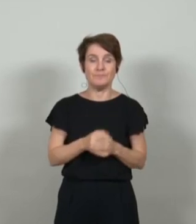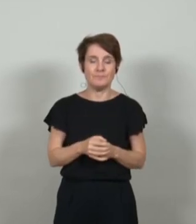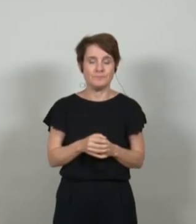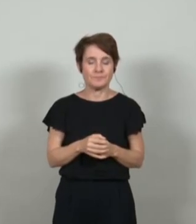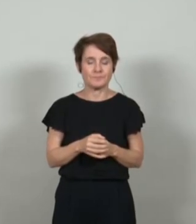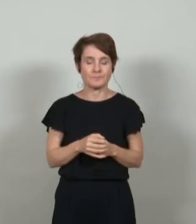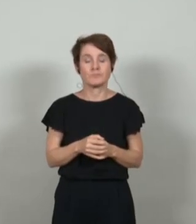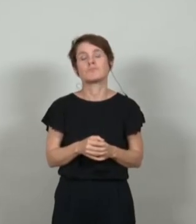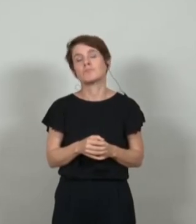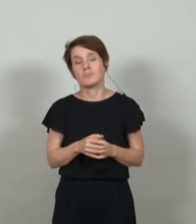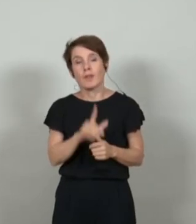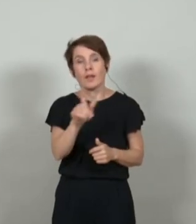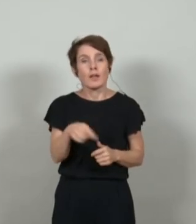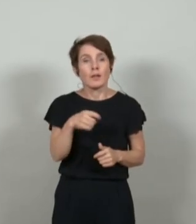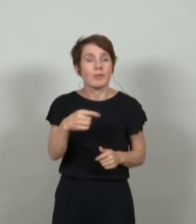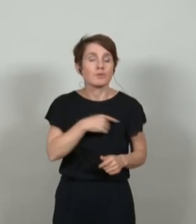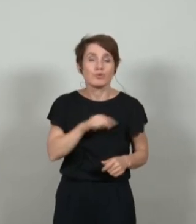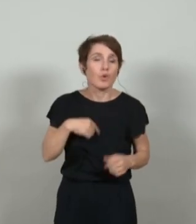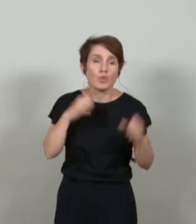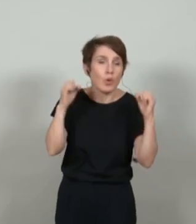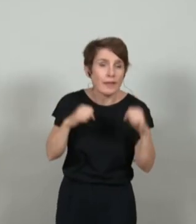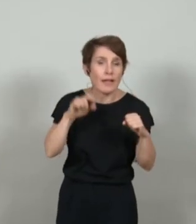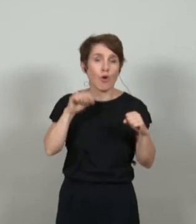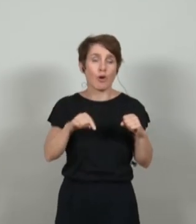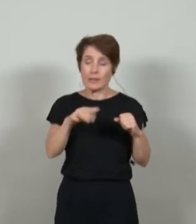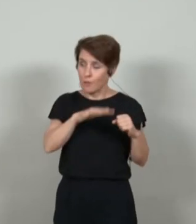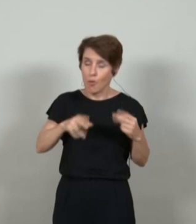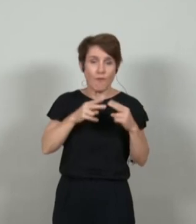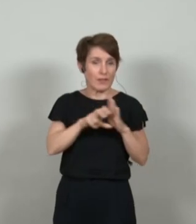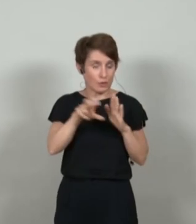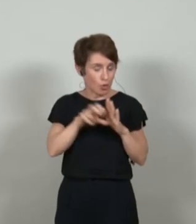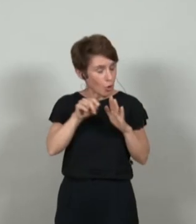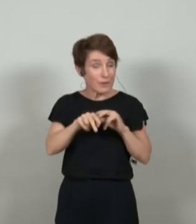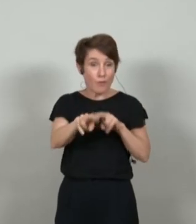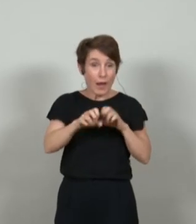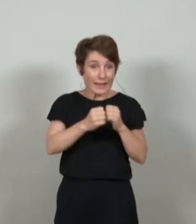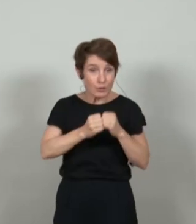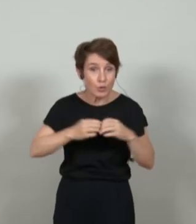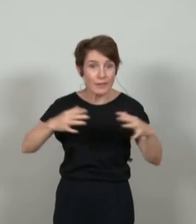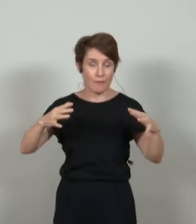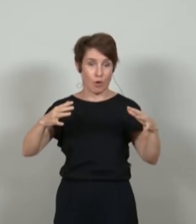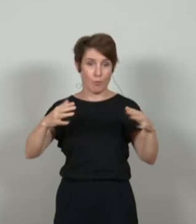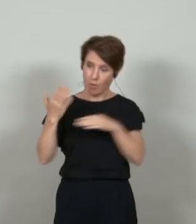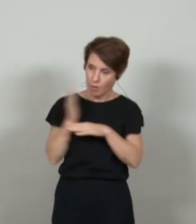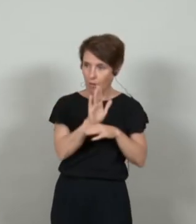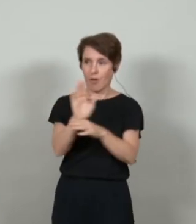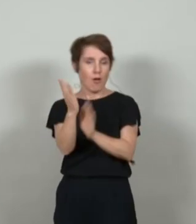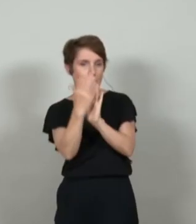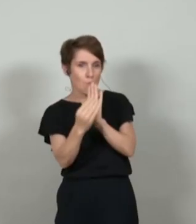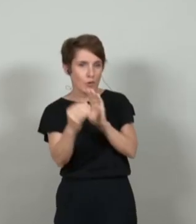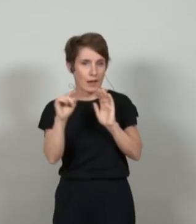volonté vous rejoindre sur la volonté de développer l'agriculture européenne sur le territoire de notre ville de mener une politique ambitieuse exemplaire à la matière